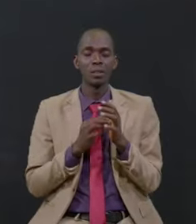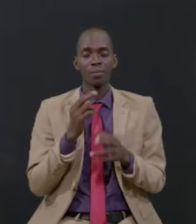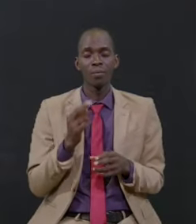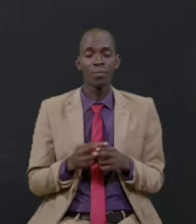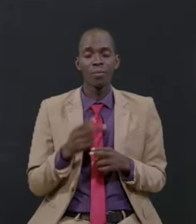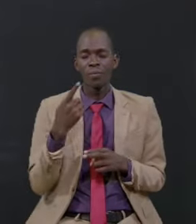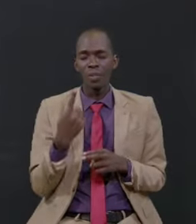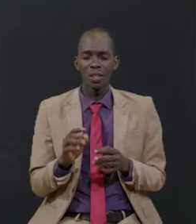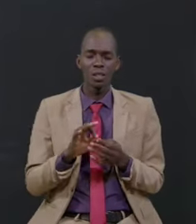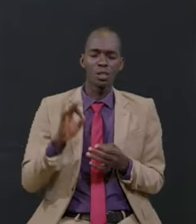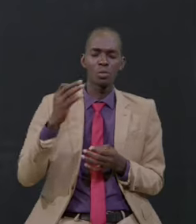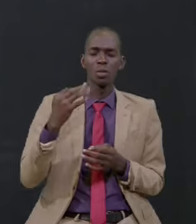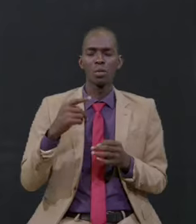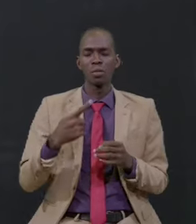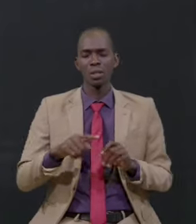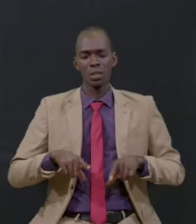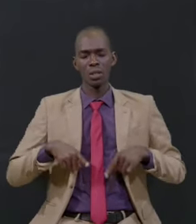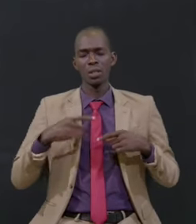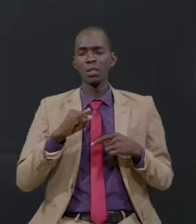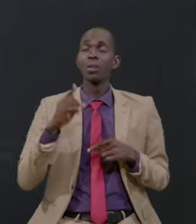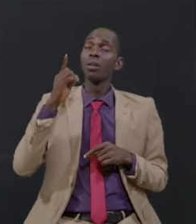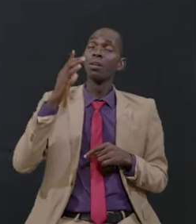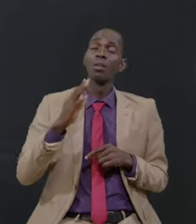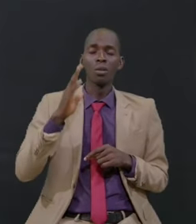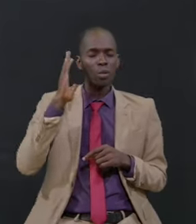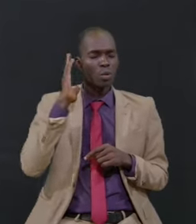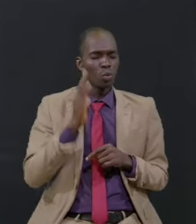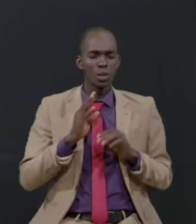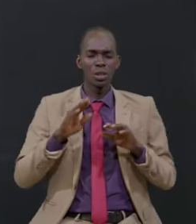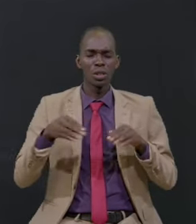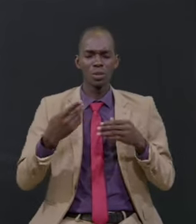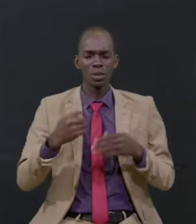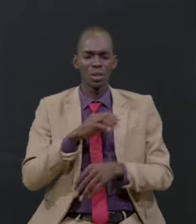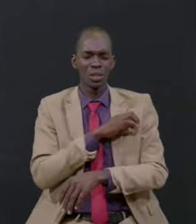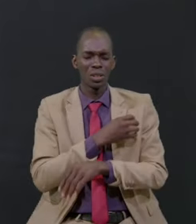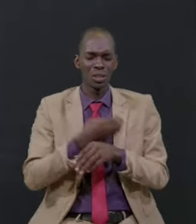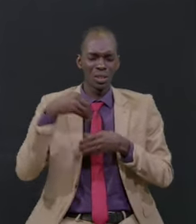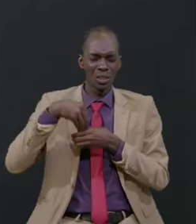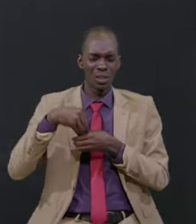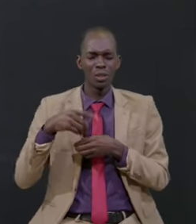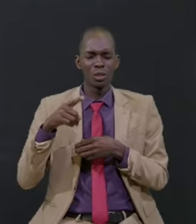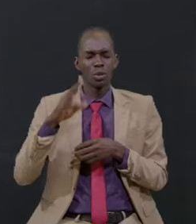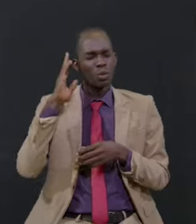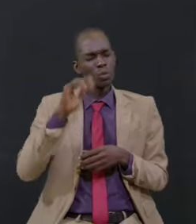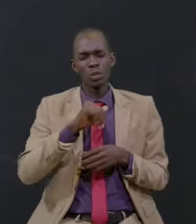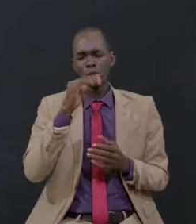L'Esprit du Dieu vivant sera l'énergie en toi et tu ne vas pas